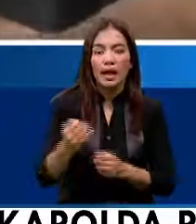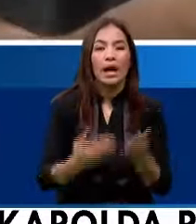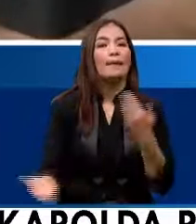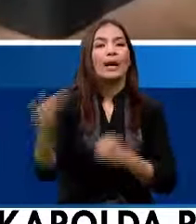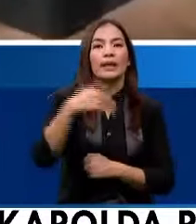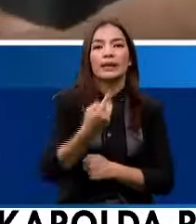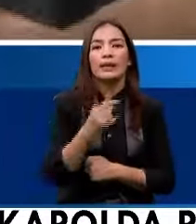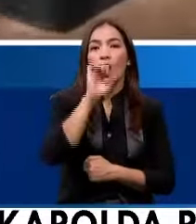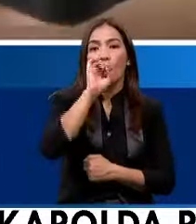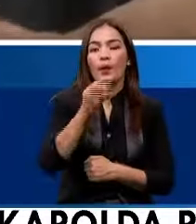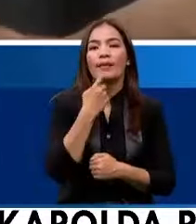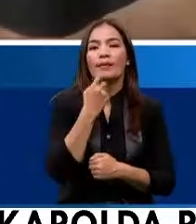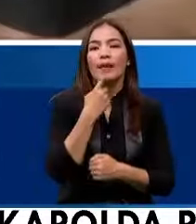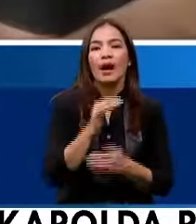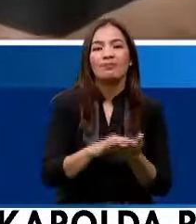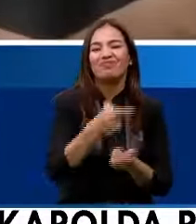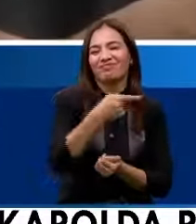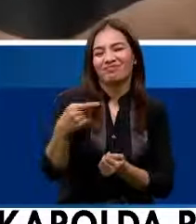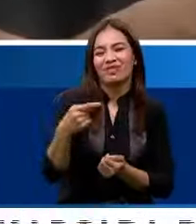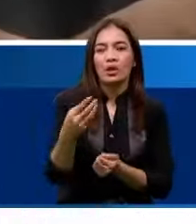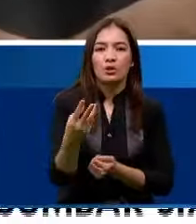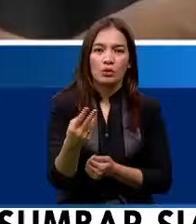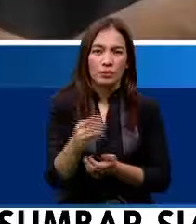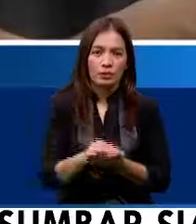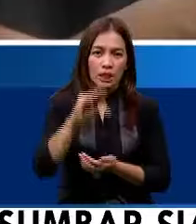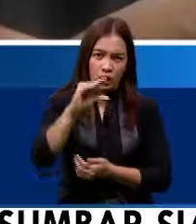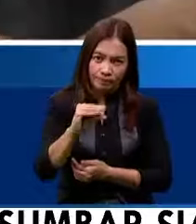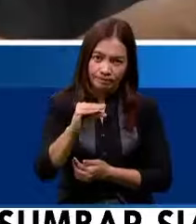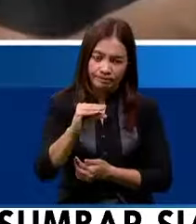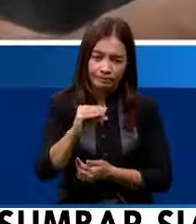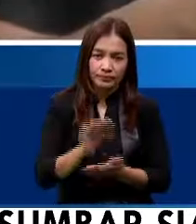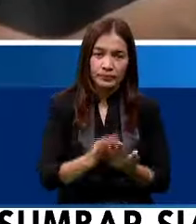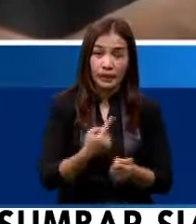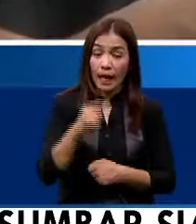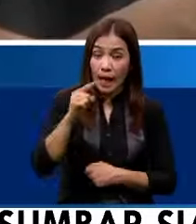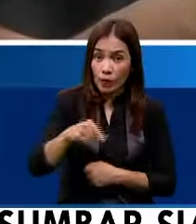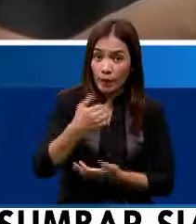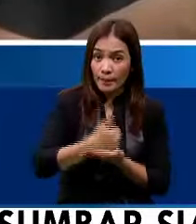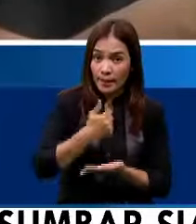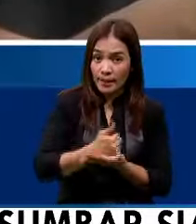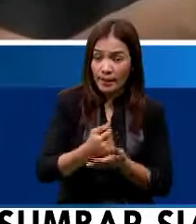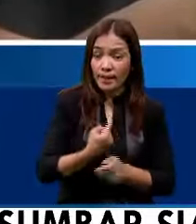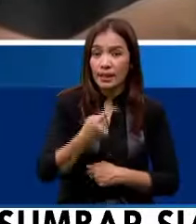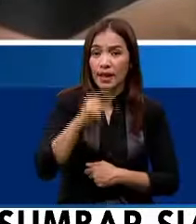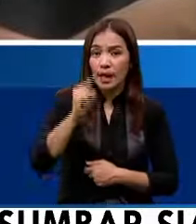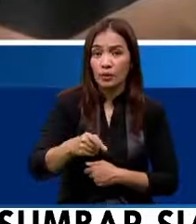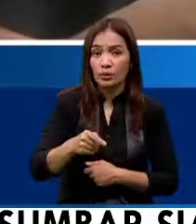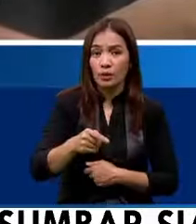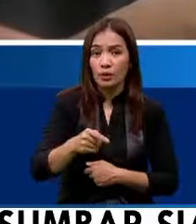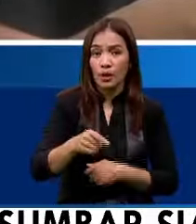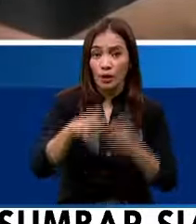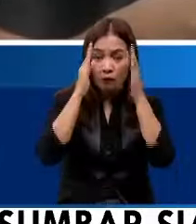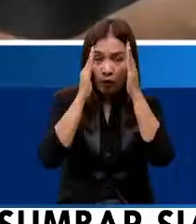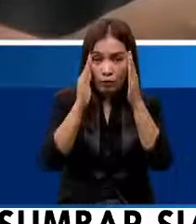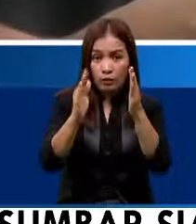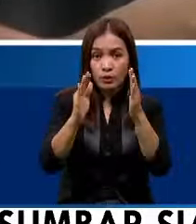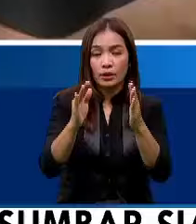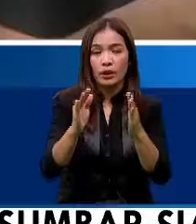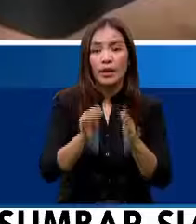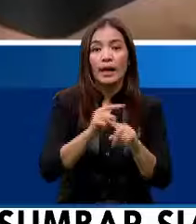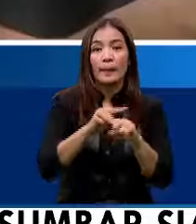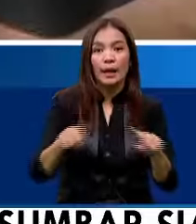bicara mengenai defisit tadi Nah sebenarnya yang yang lebih bagus itu adalah kalau kita kemudian fokus p